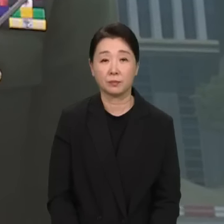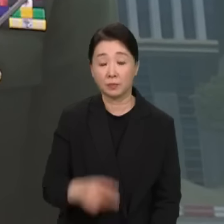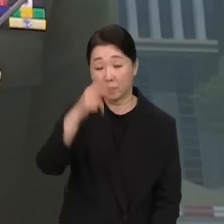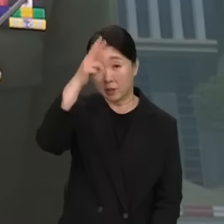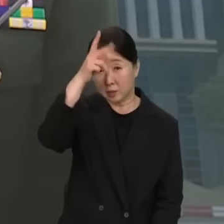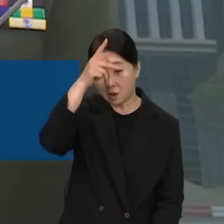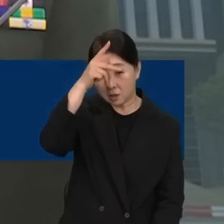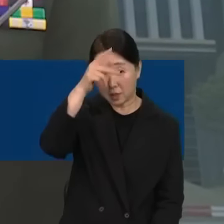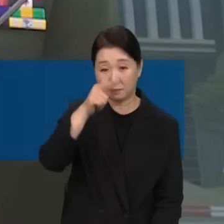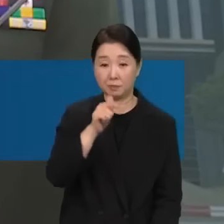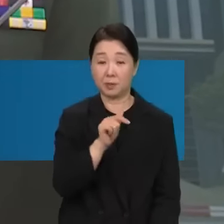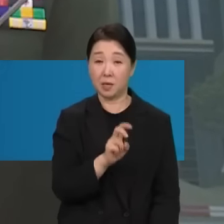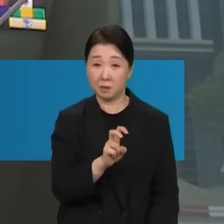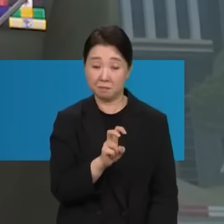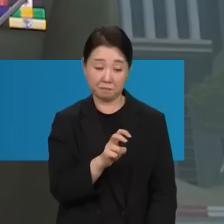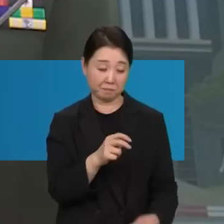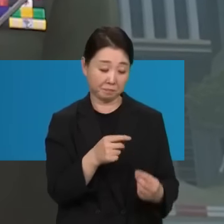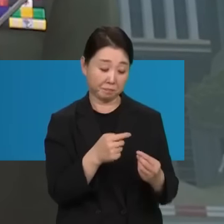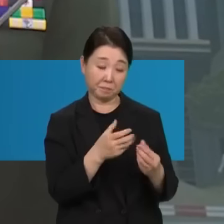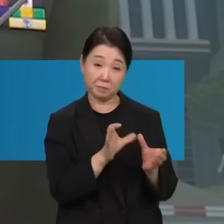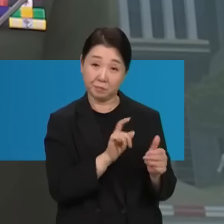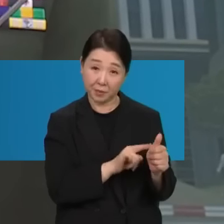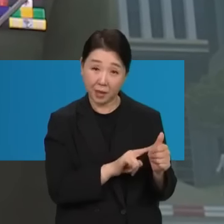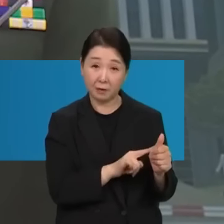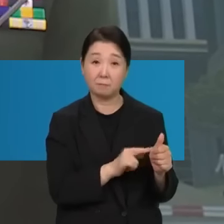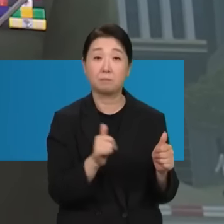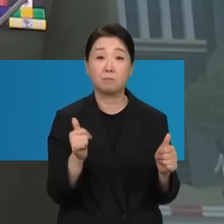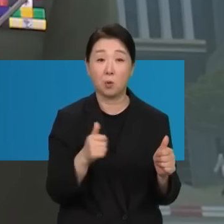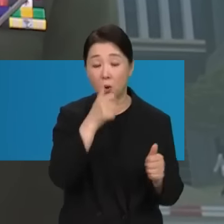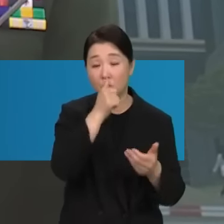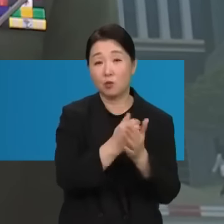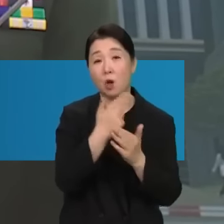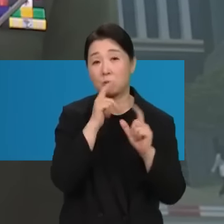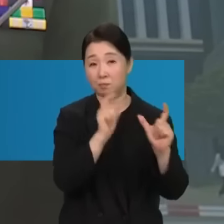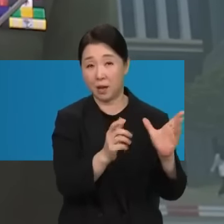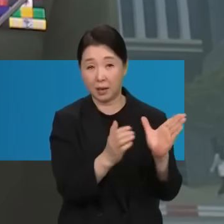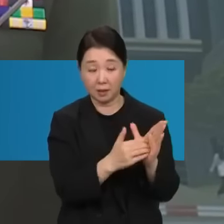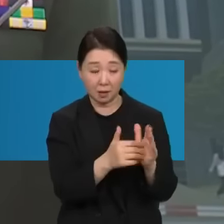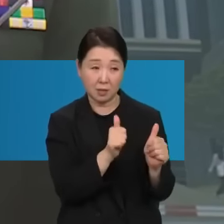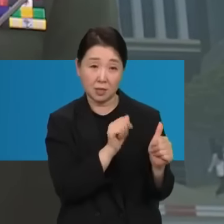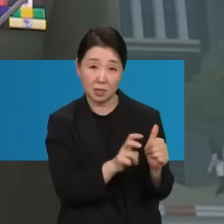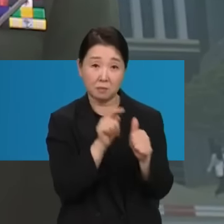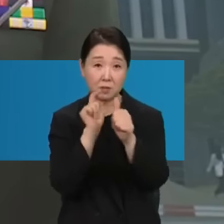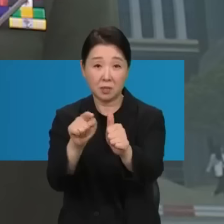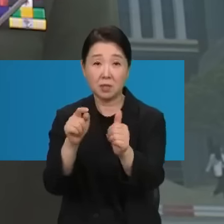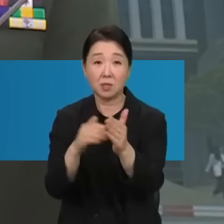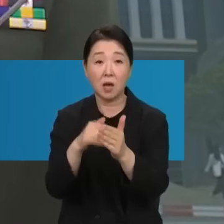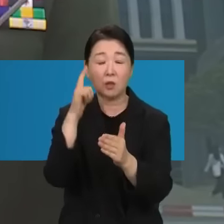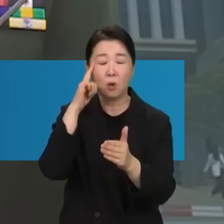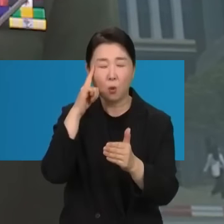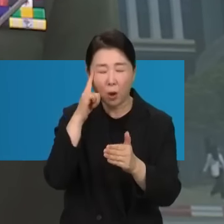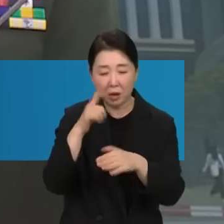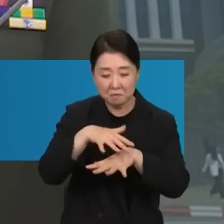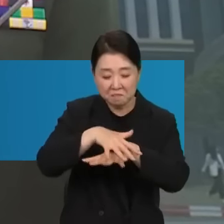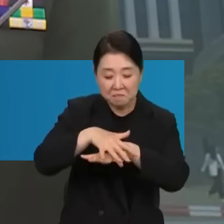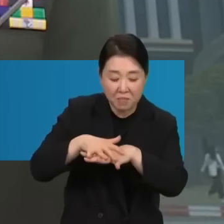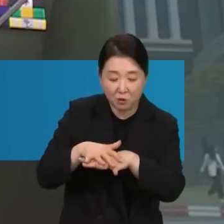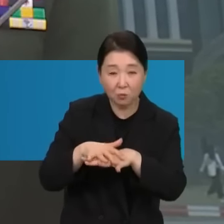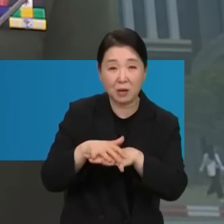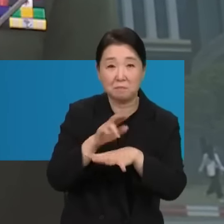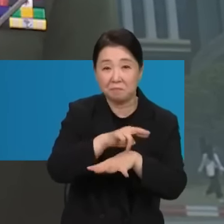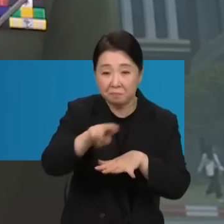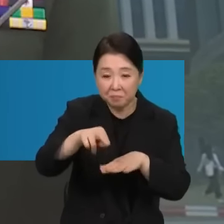경찰은 또 임성근 전 사단장을 혐의 없음 처리하면서 임 전 사단장이 지시한 이 바둑판식 수색은 적절한